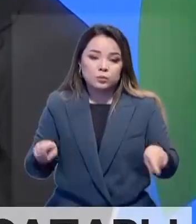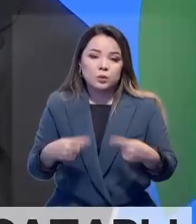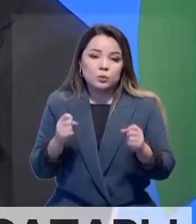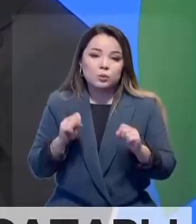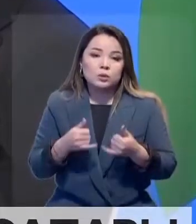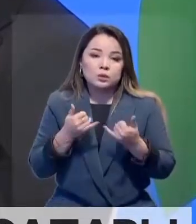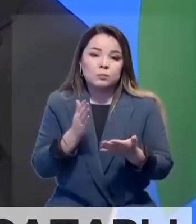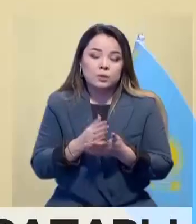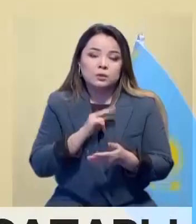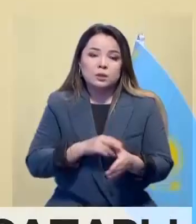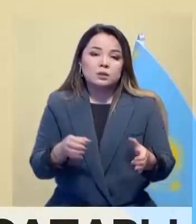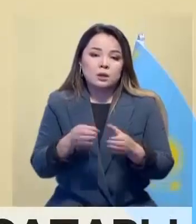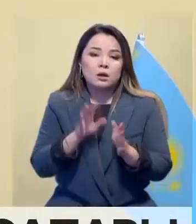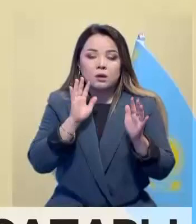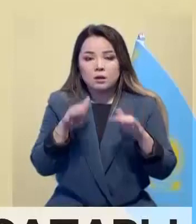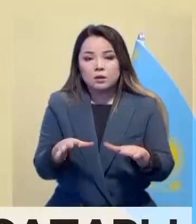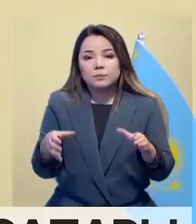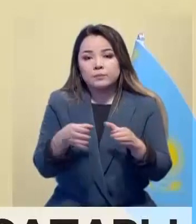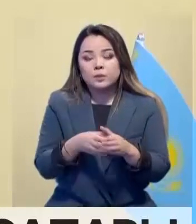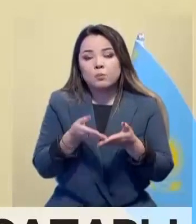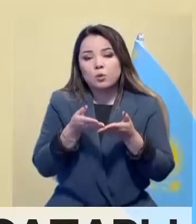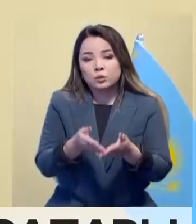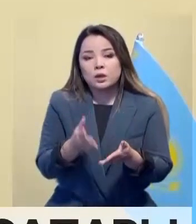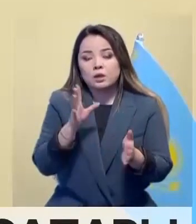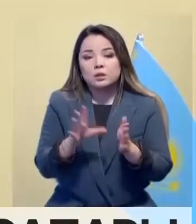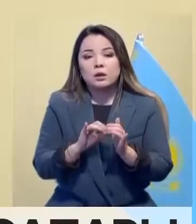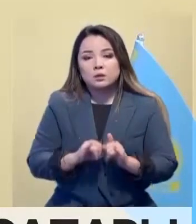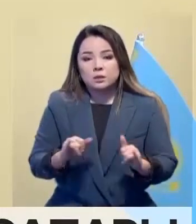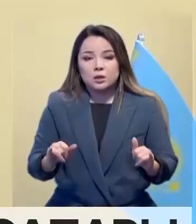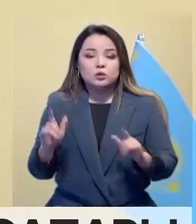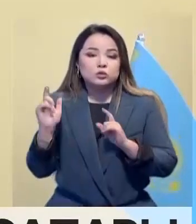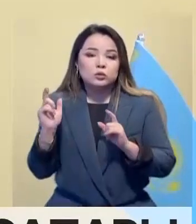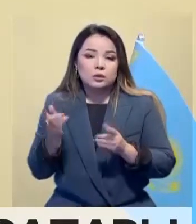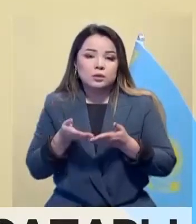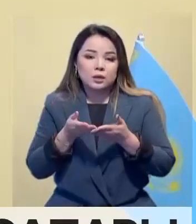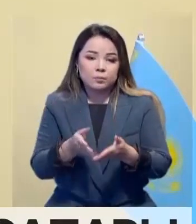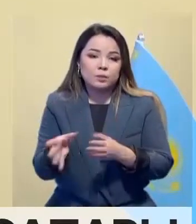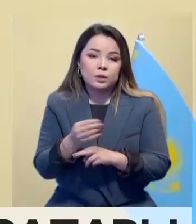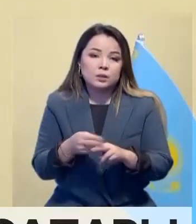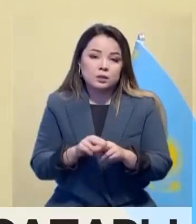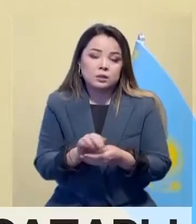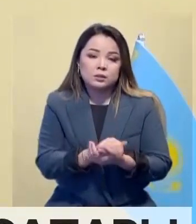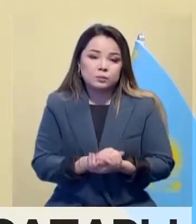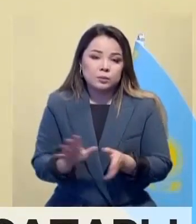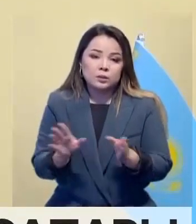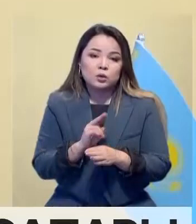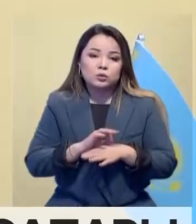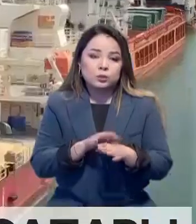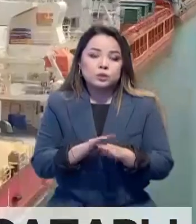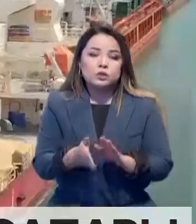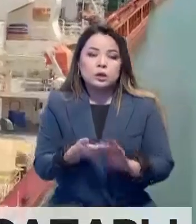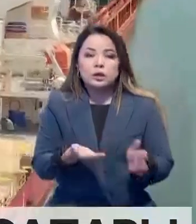береді. Барлық серіктестік Каспий теңізіндегі порттардың қуатын арттыру, сондай-ақ жүк кемелерін бірлесе өндіру үшін ынтымақтаса жұмыс істеуге